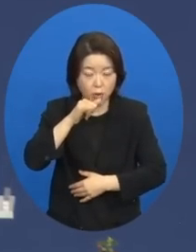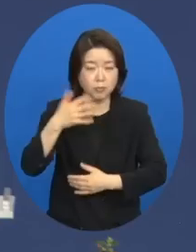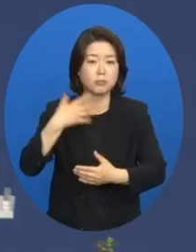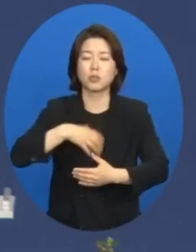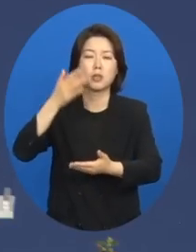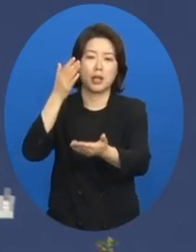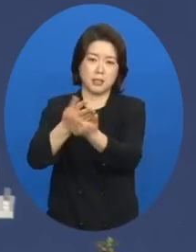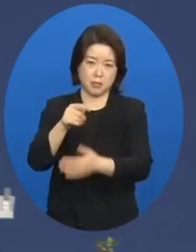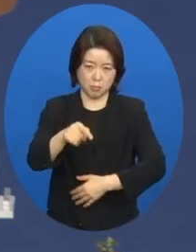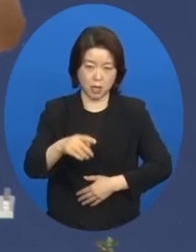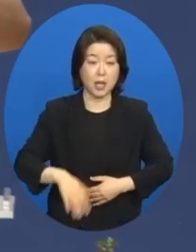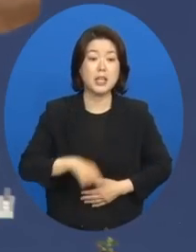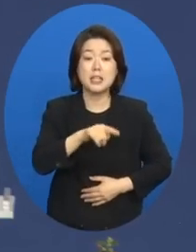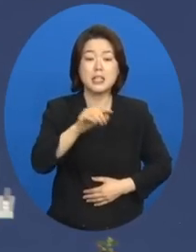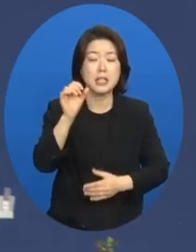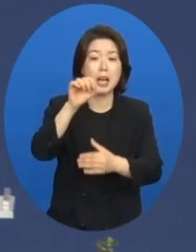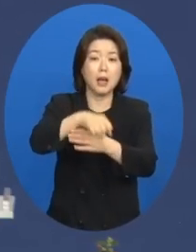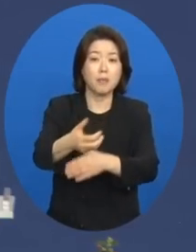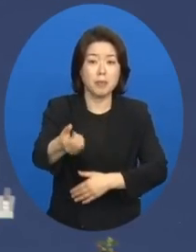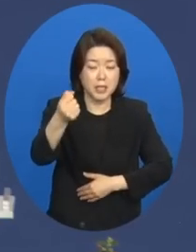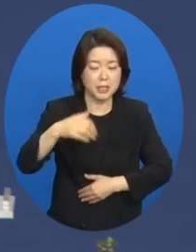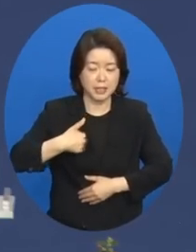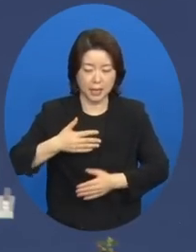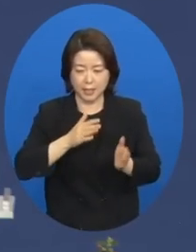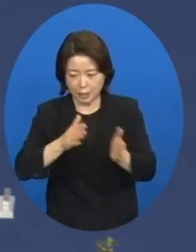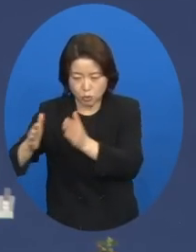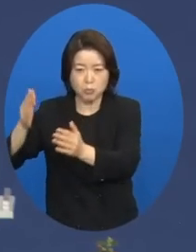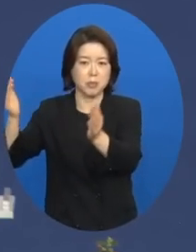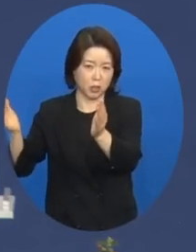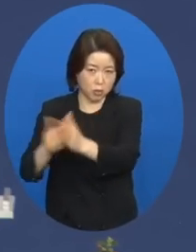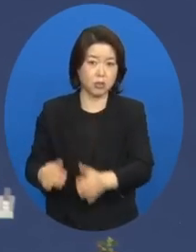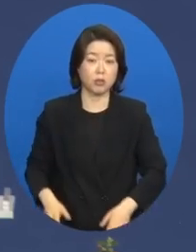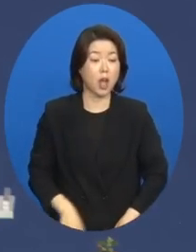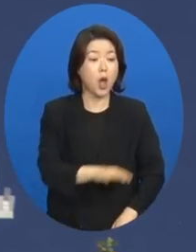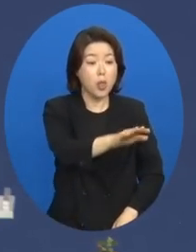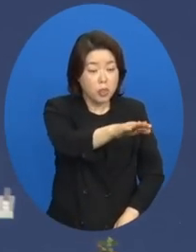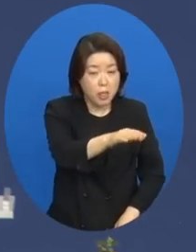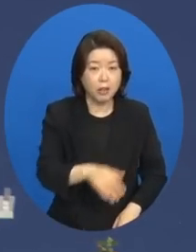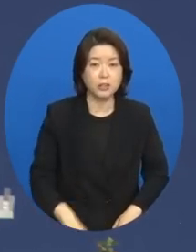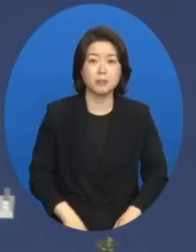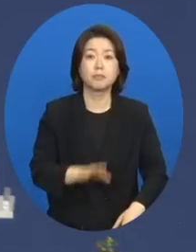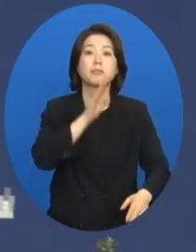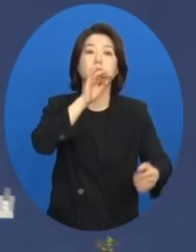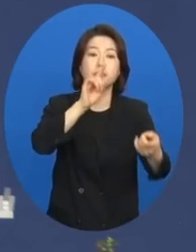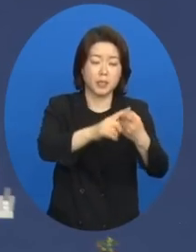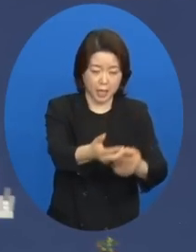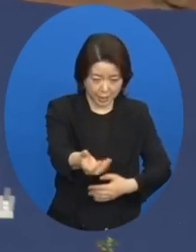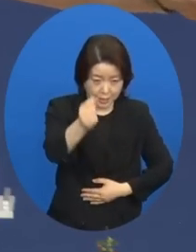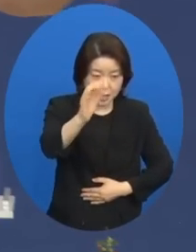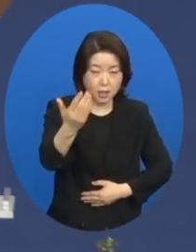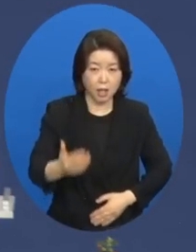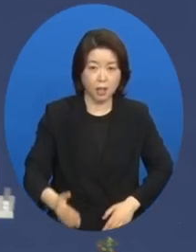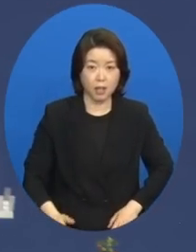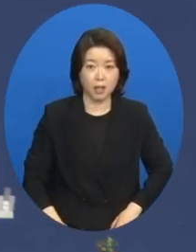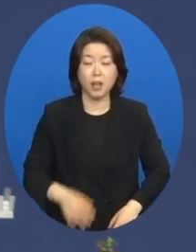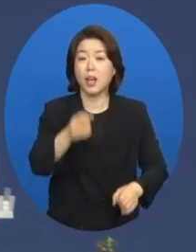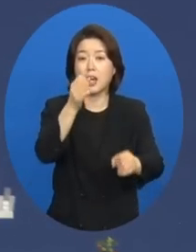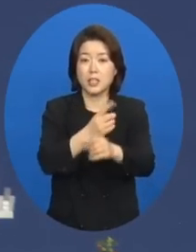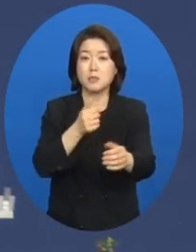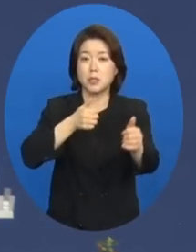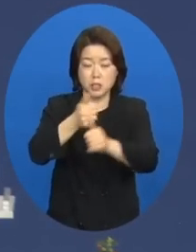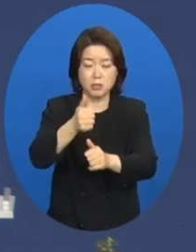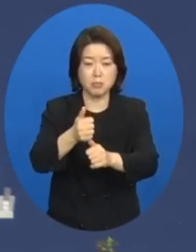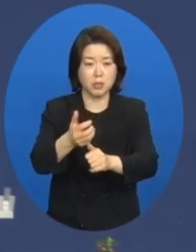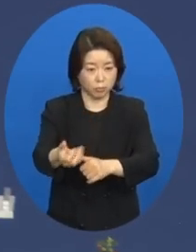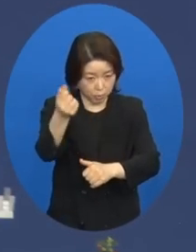마. 네가 맺을 인생의 열매 내가 다 준비해 놨어. 너는 당연히 누릴 수밖에 없어. 이미 승리는